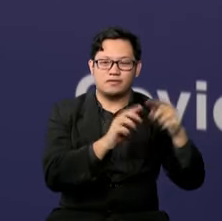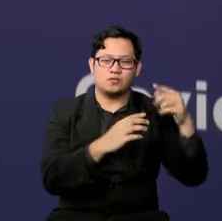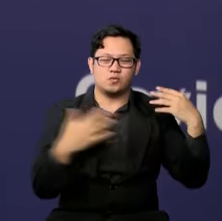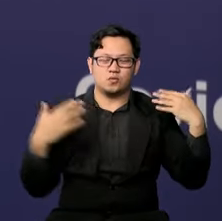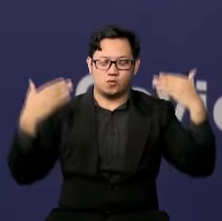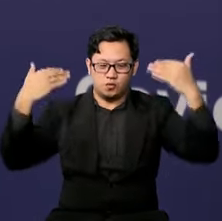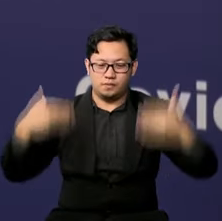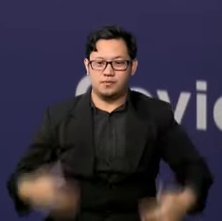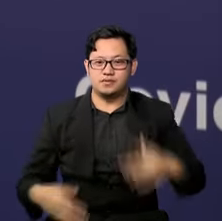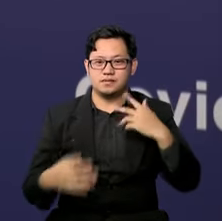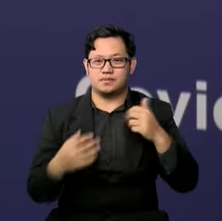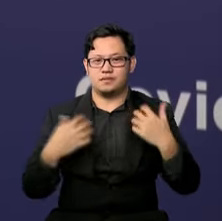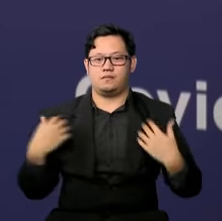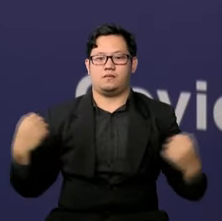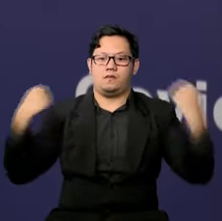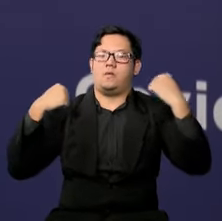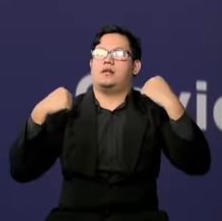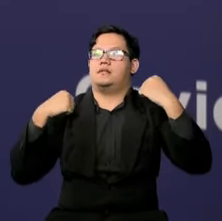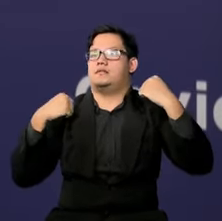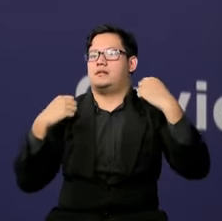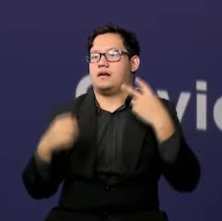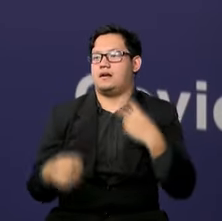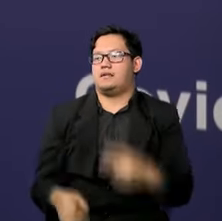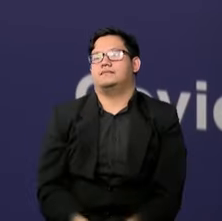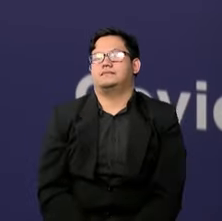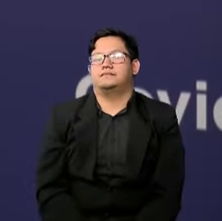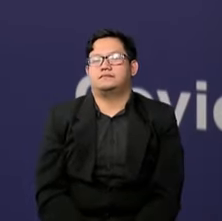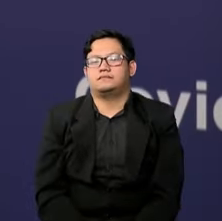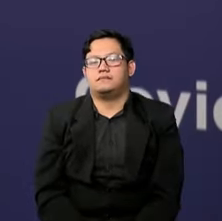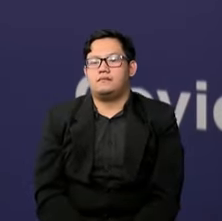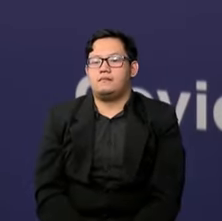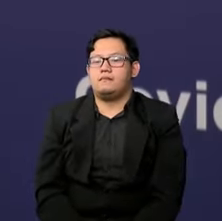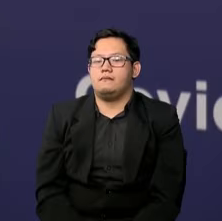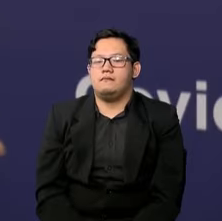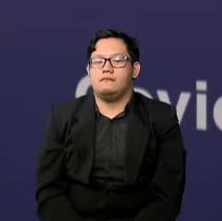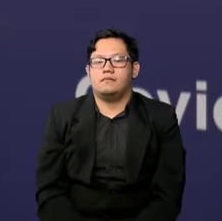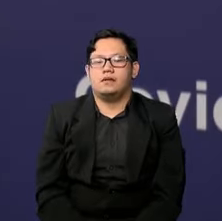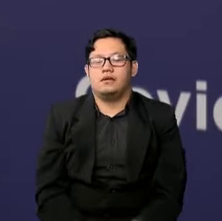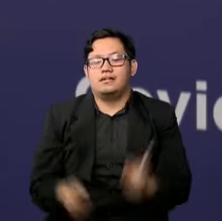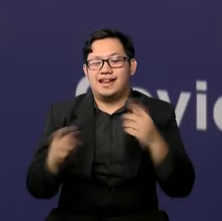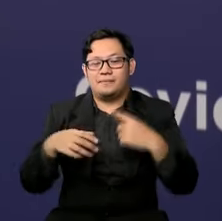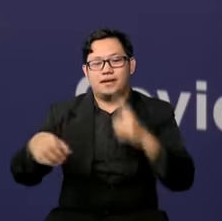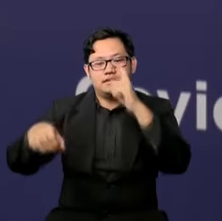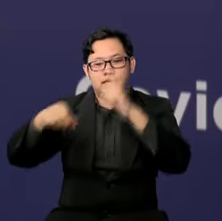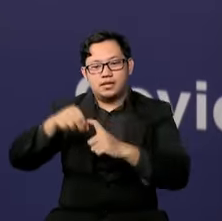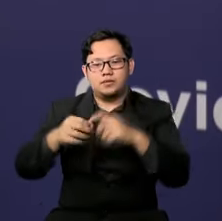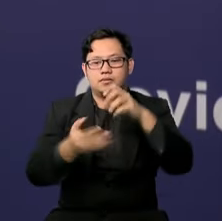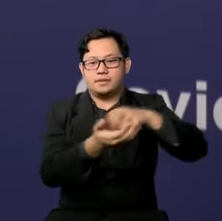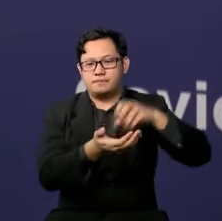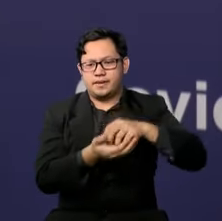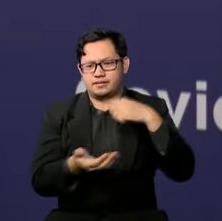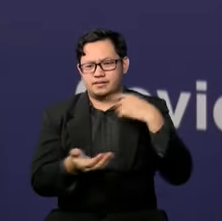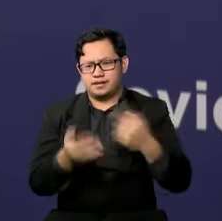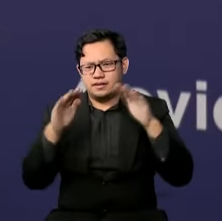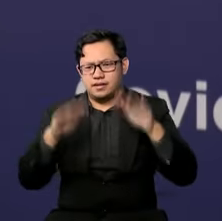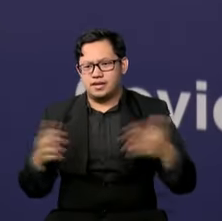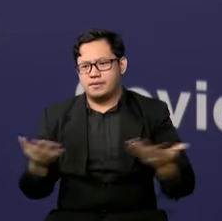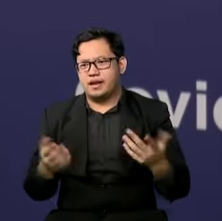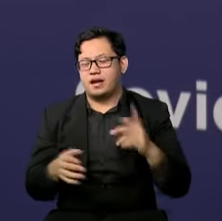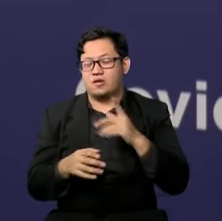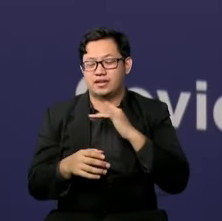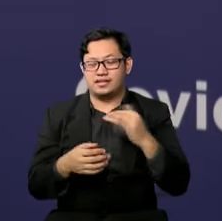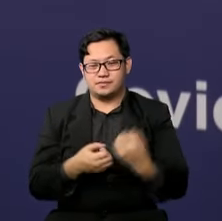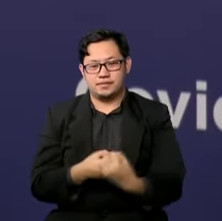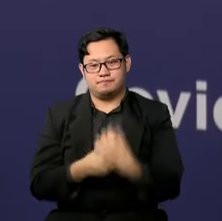Eropa tapi ada India Mbak ada ini aku rada yang lain lobaan betul itu tergantung wilayah tempat kita tinggal Semakin banyak kita terpapar